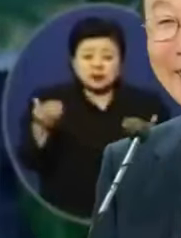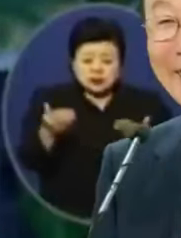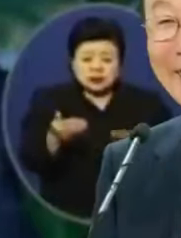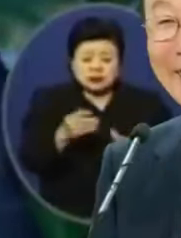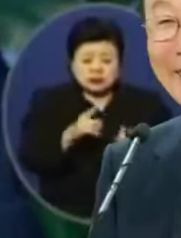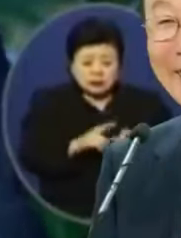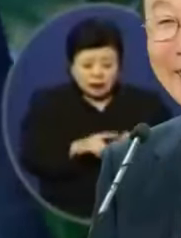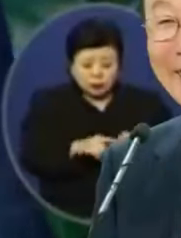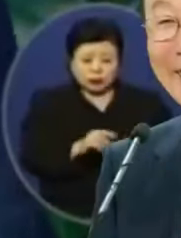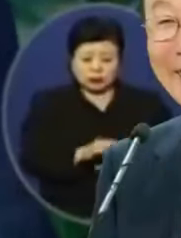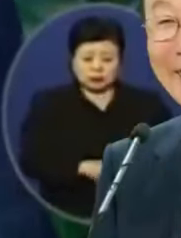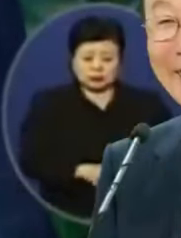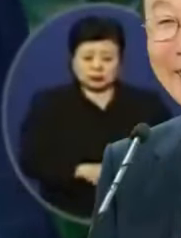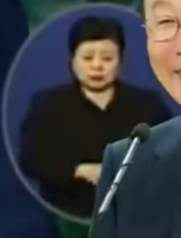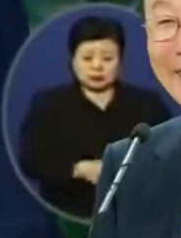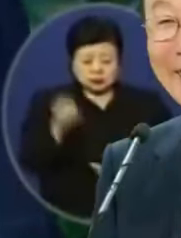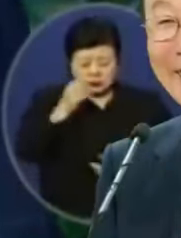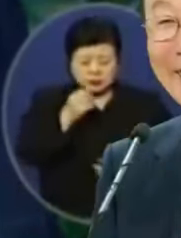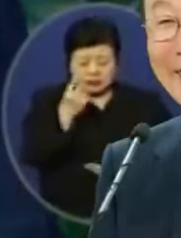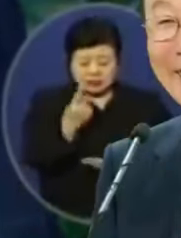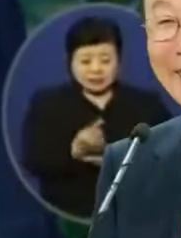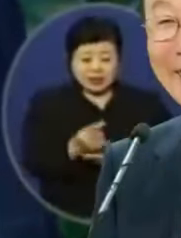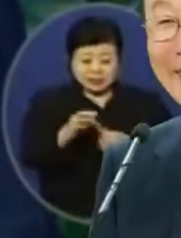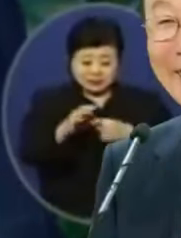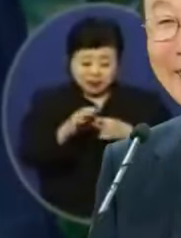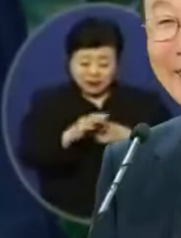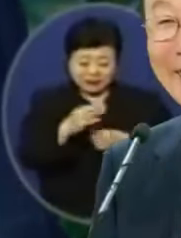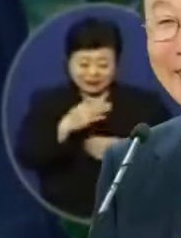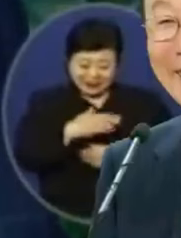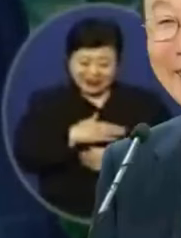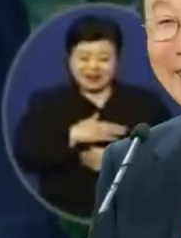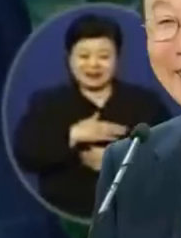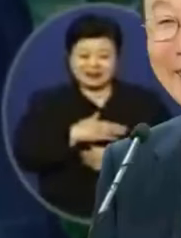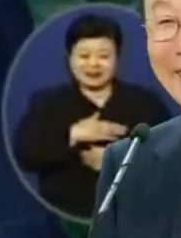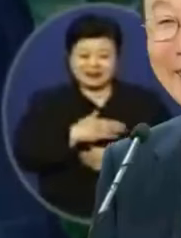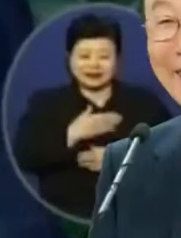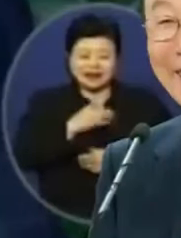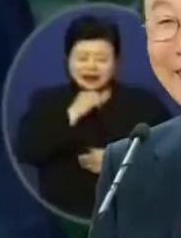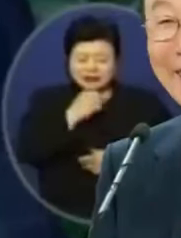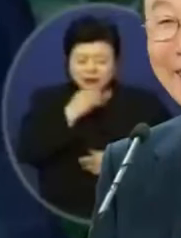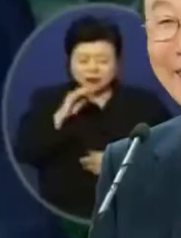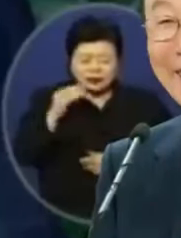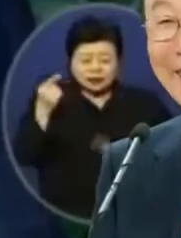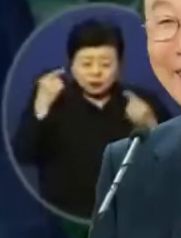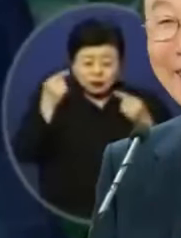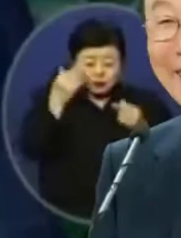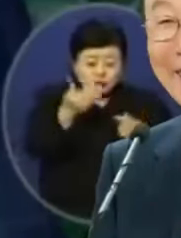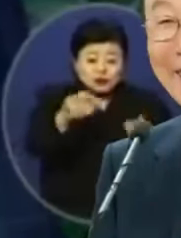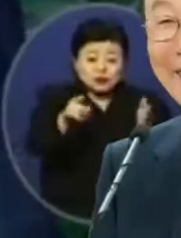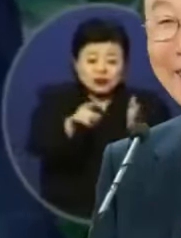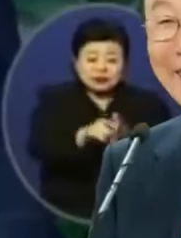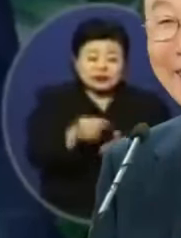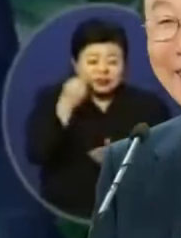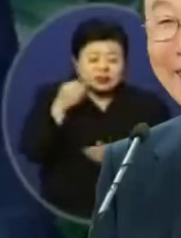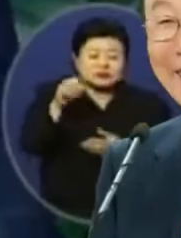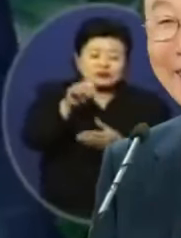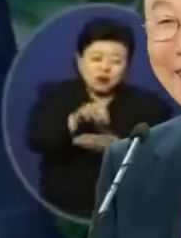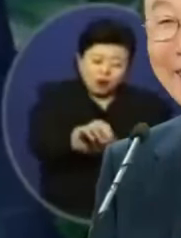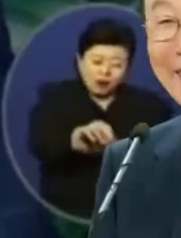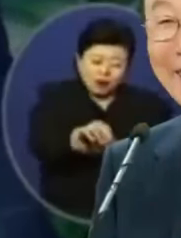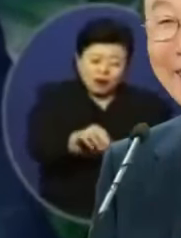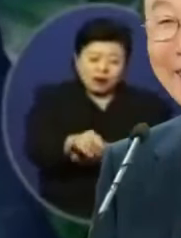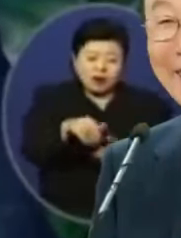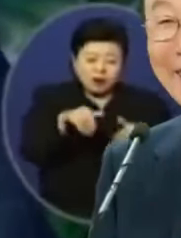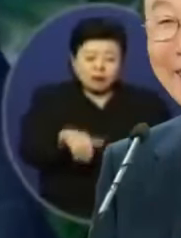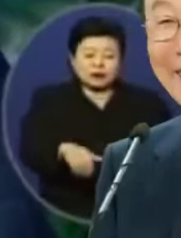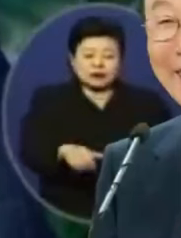그것입니다. 성령이 내게 임하셨으니 내가 가난한 자에게 복된 소식을 전하기 위하여 기름 부으시고